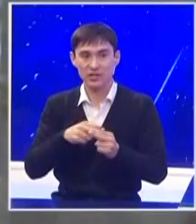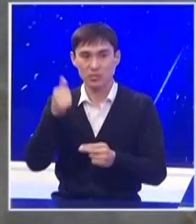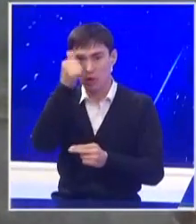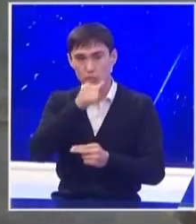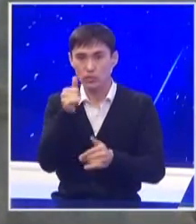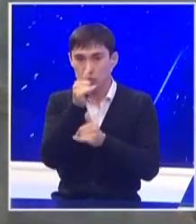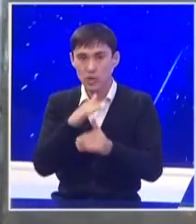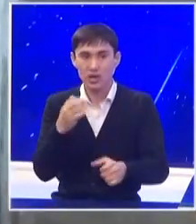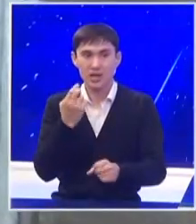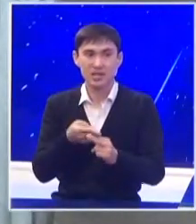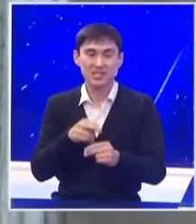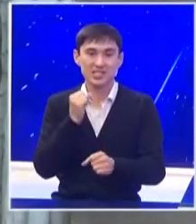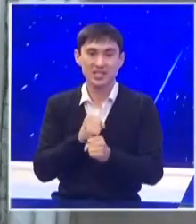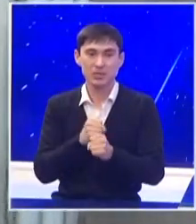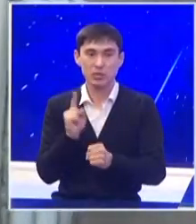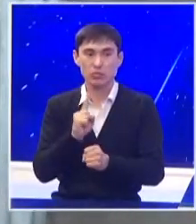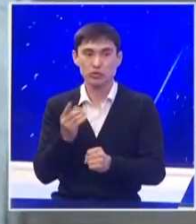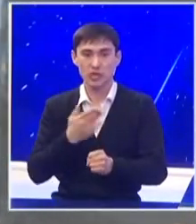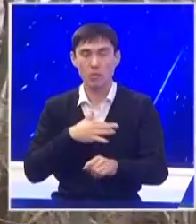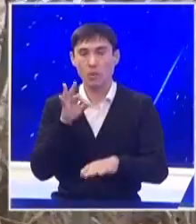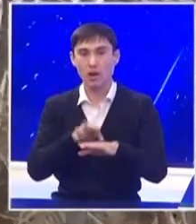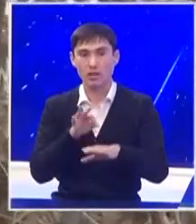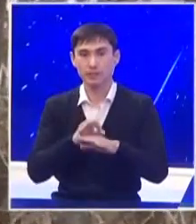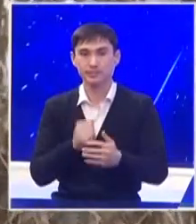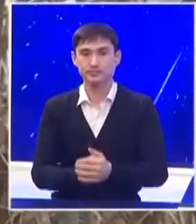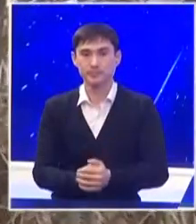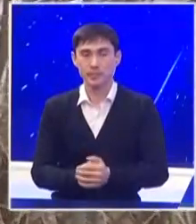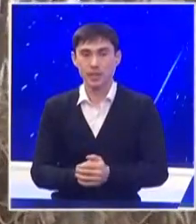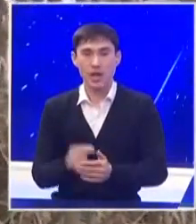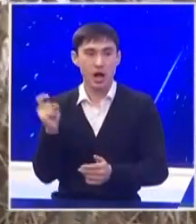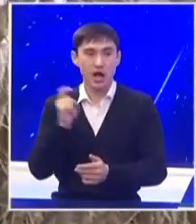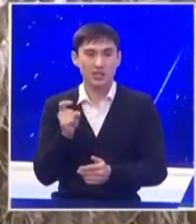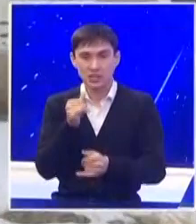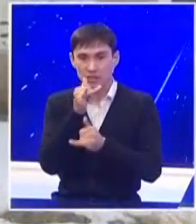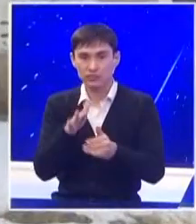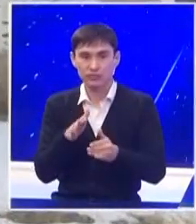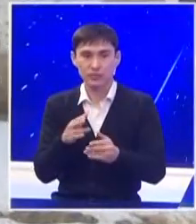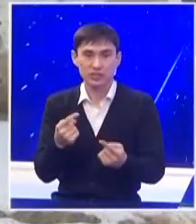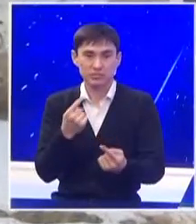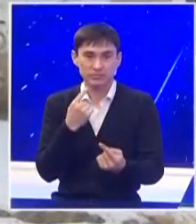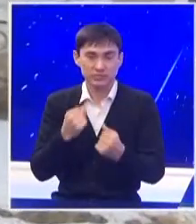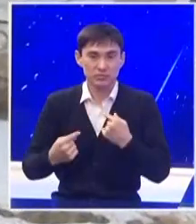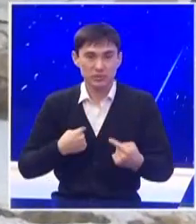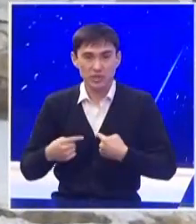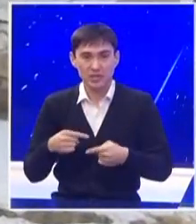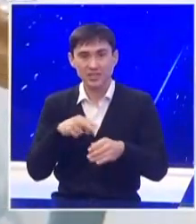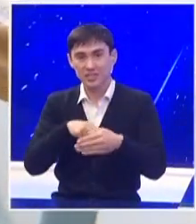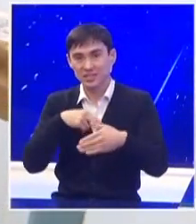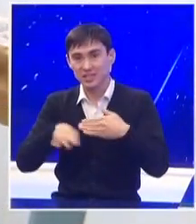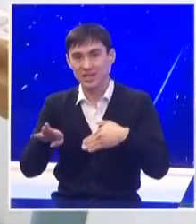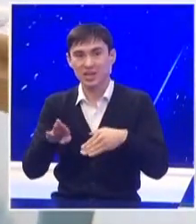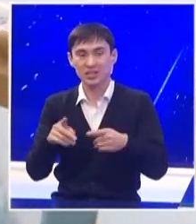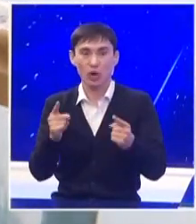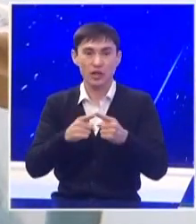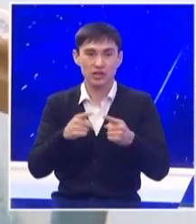не смогла это сделать, потому что я болела. Половина хозяев, не выдержав ежедневных испытаний, съехали. Кто-то арендует